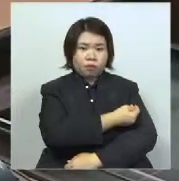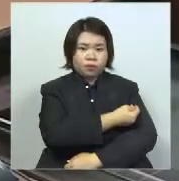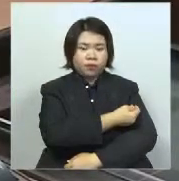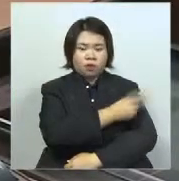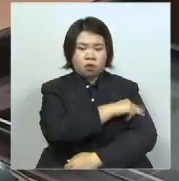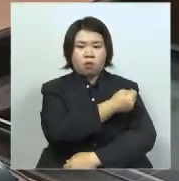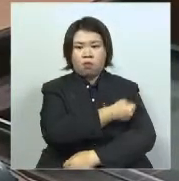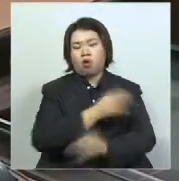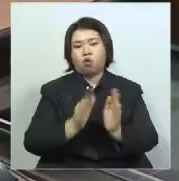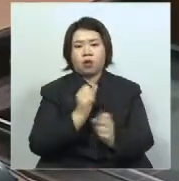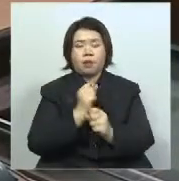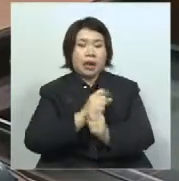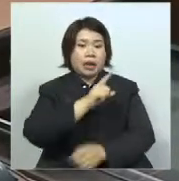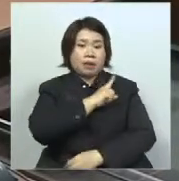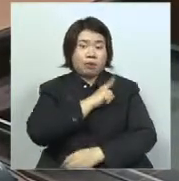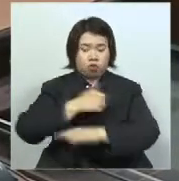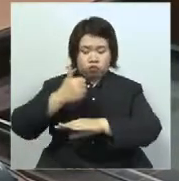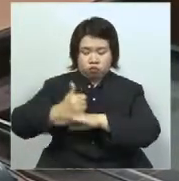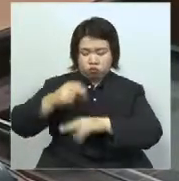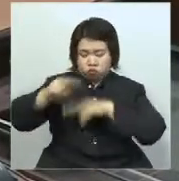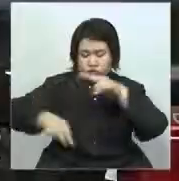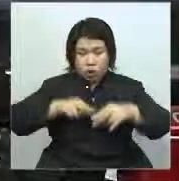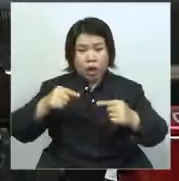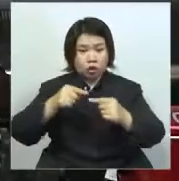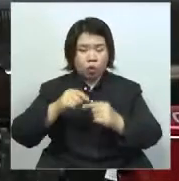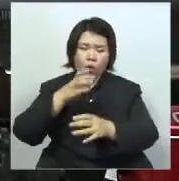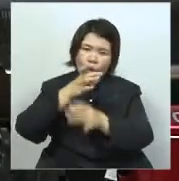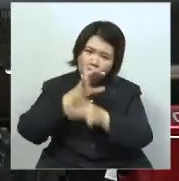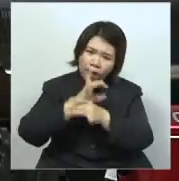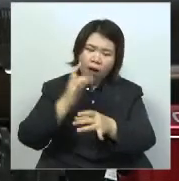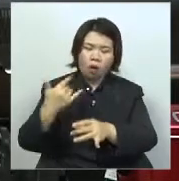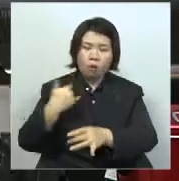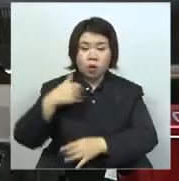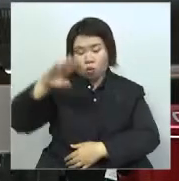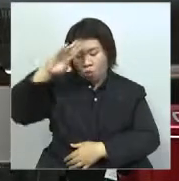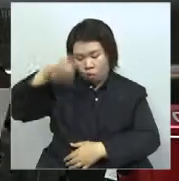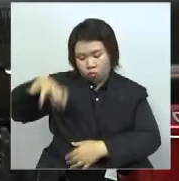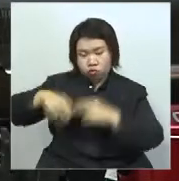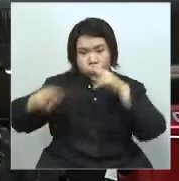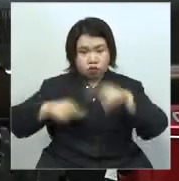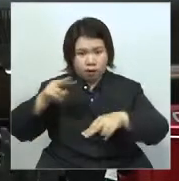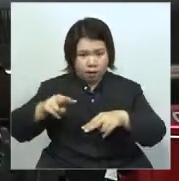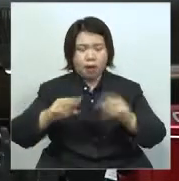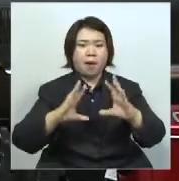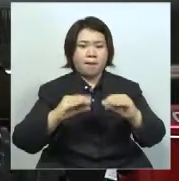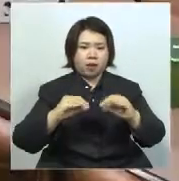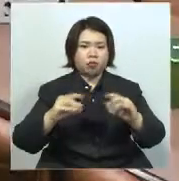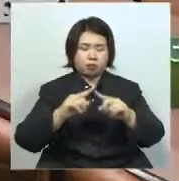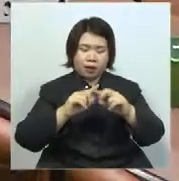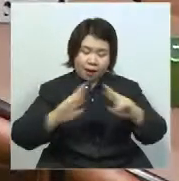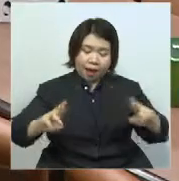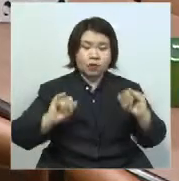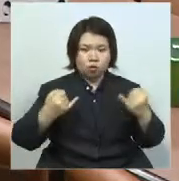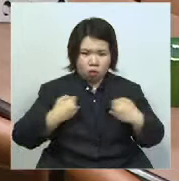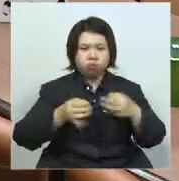นท์เวชผู้อำนวยการสำนักงานคณะกรรมการควบคุมเครื่องดื่มแอลกอฮอล์กรมควบคุมโรคประชุมร่วมกับผู้ประกอบการค่ะ